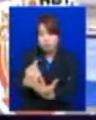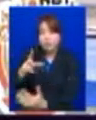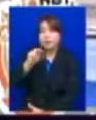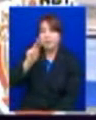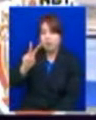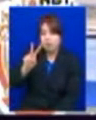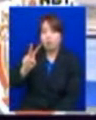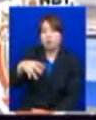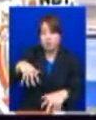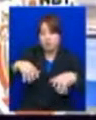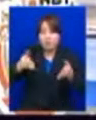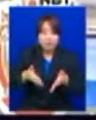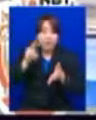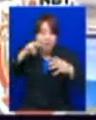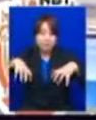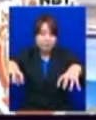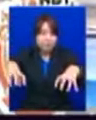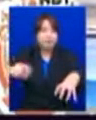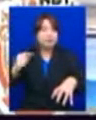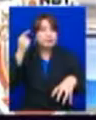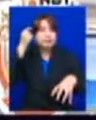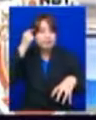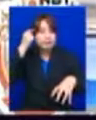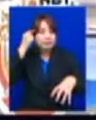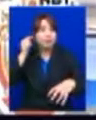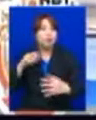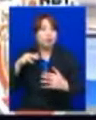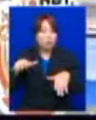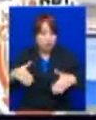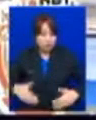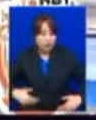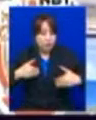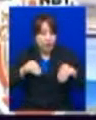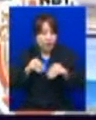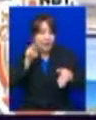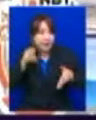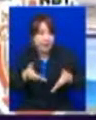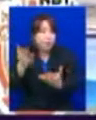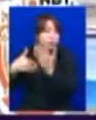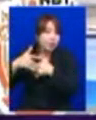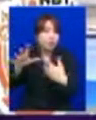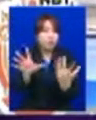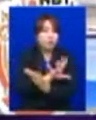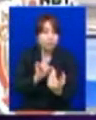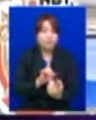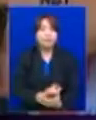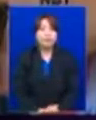แม่น้ำเจ้าพระยาพร้อมเผยแนวคิดนาคนามสืบสานวิถีริมน้ำประวัติศาสตร์ชุมชนและวัฒนธรรมค่ะ